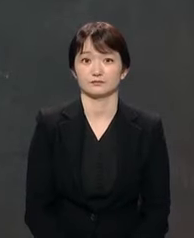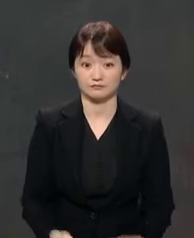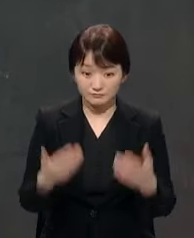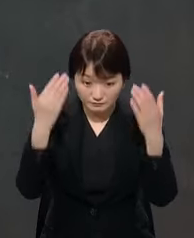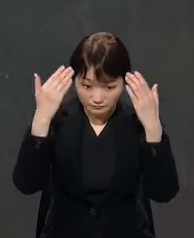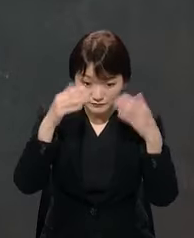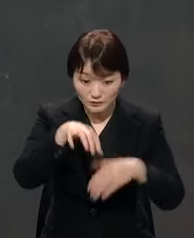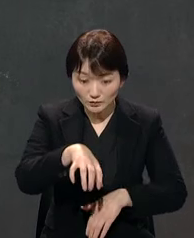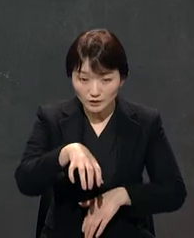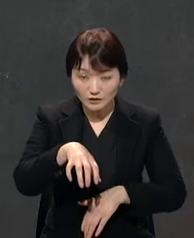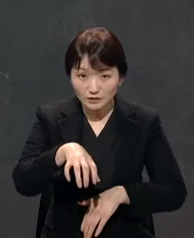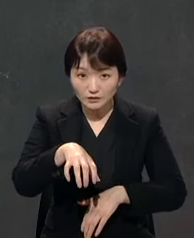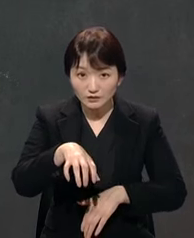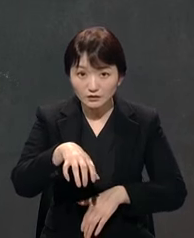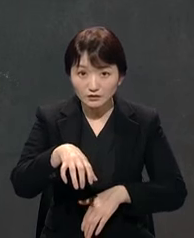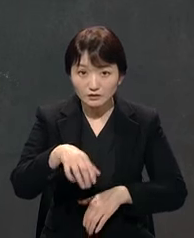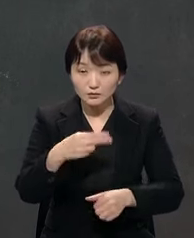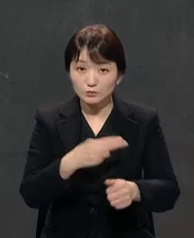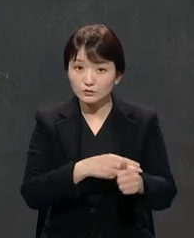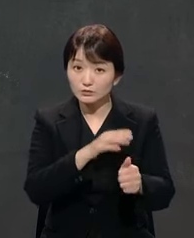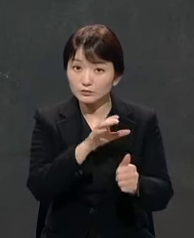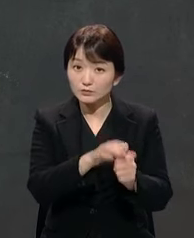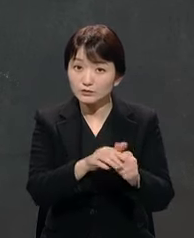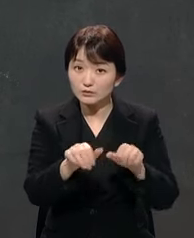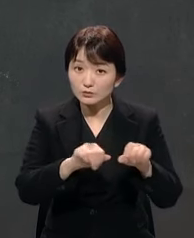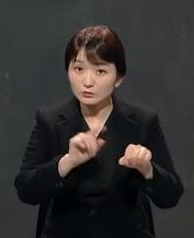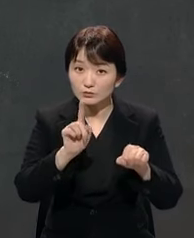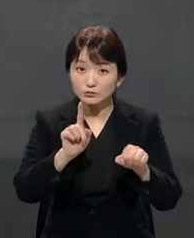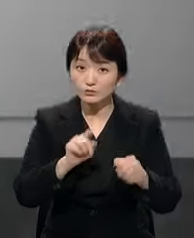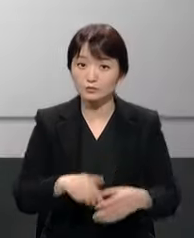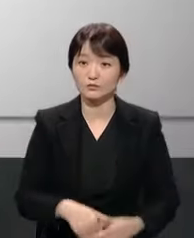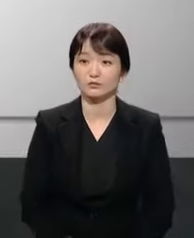아직도 학교에? 자, 무슨 얘기인지 들어보시죠.